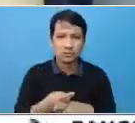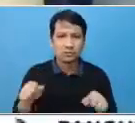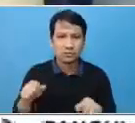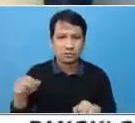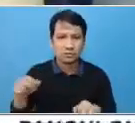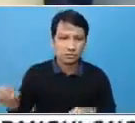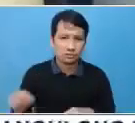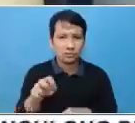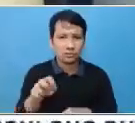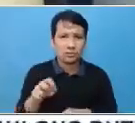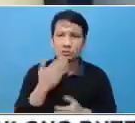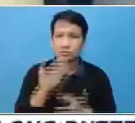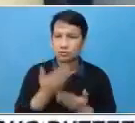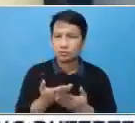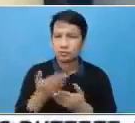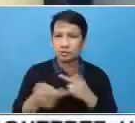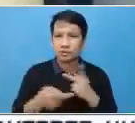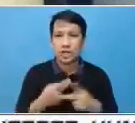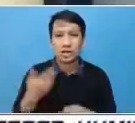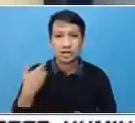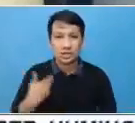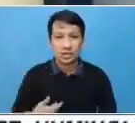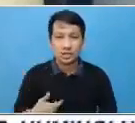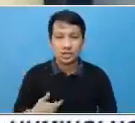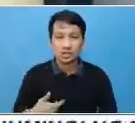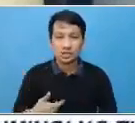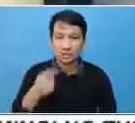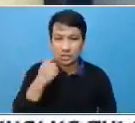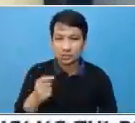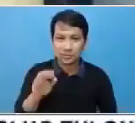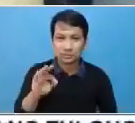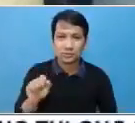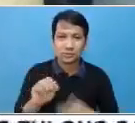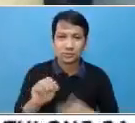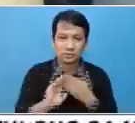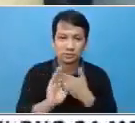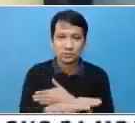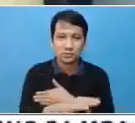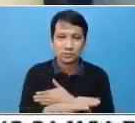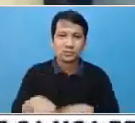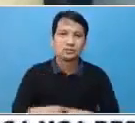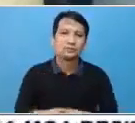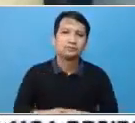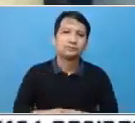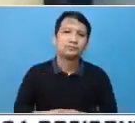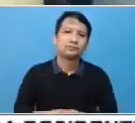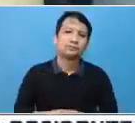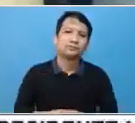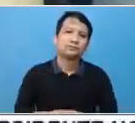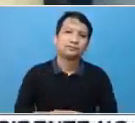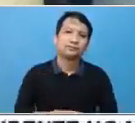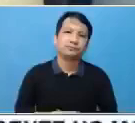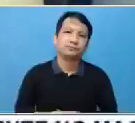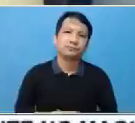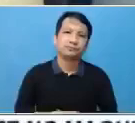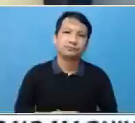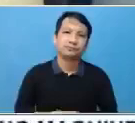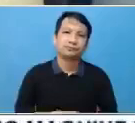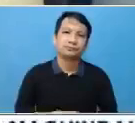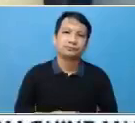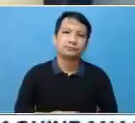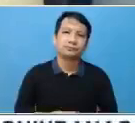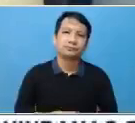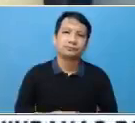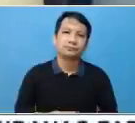Mayor Esco Moreno sa mundo ng showbiz patungo sa pagiging ama ng lungsod ng Maynila. Dito po sa